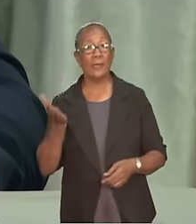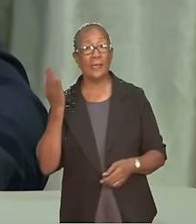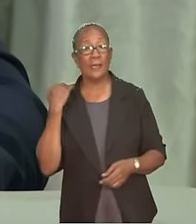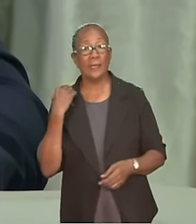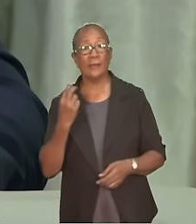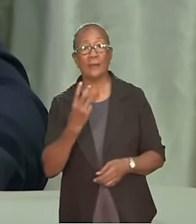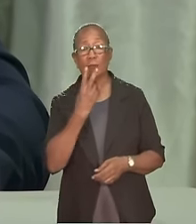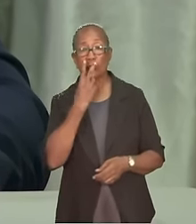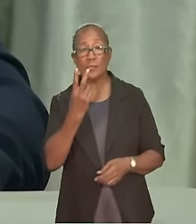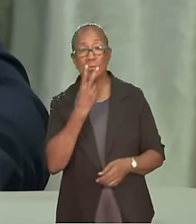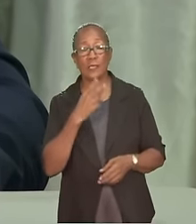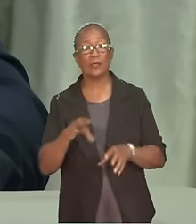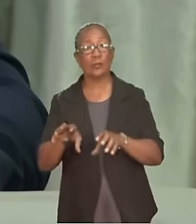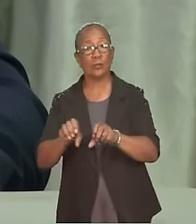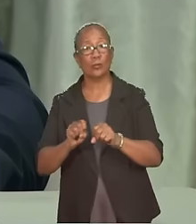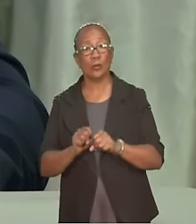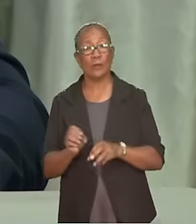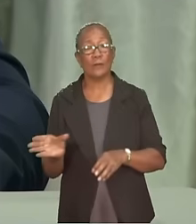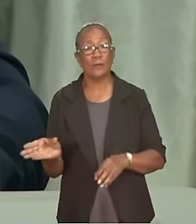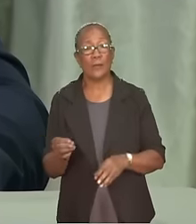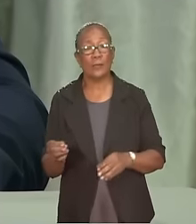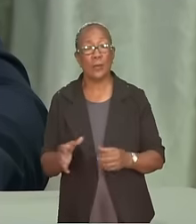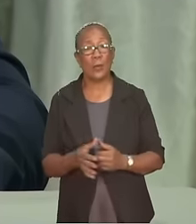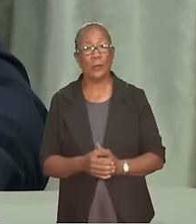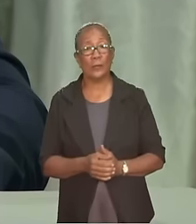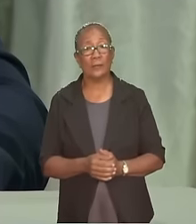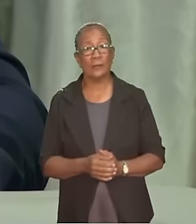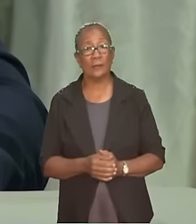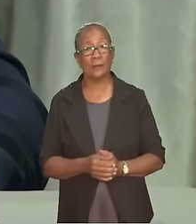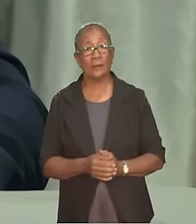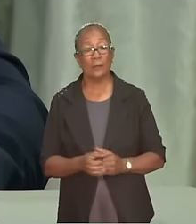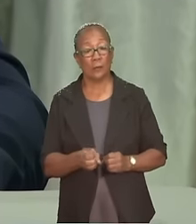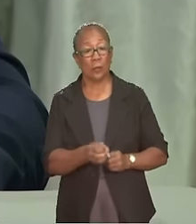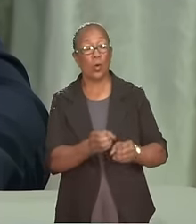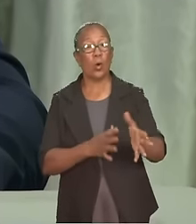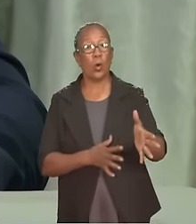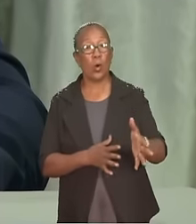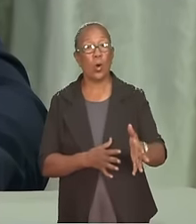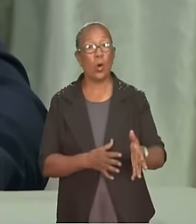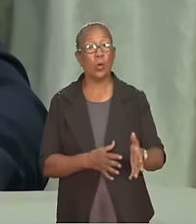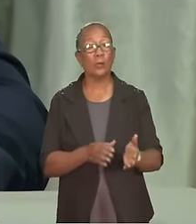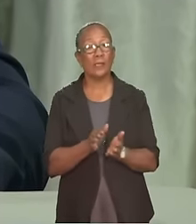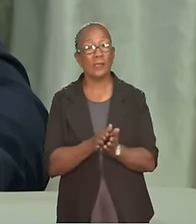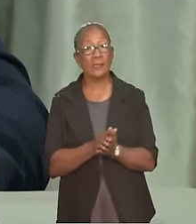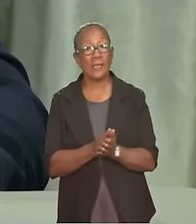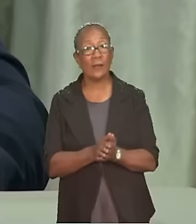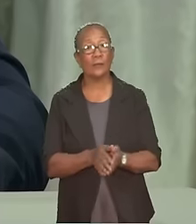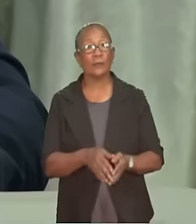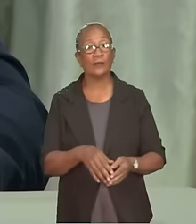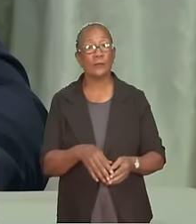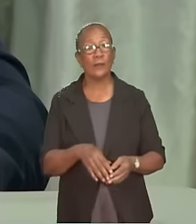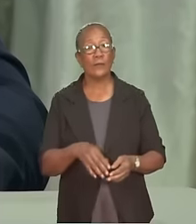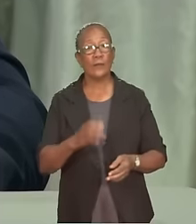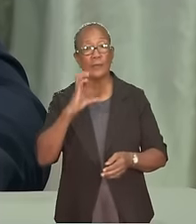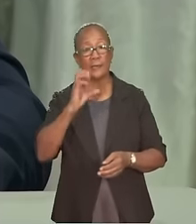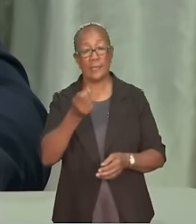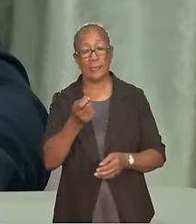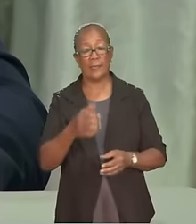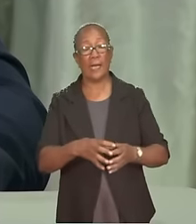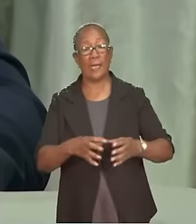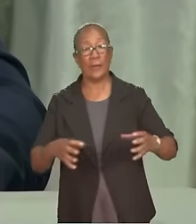getroffen vanuit de goudreserves die in feite via centrale bank belegd